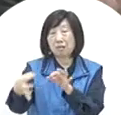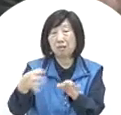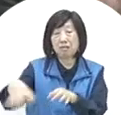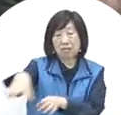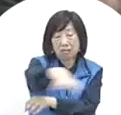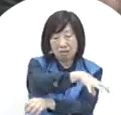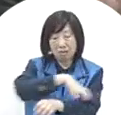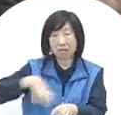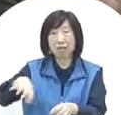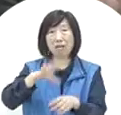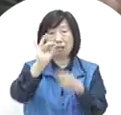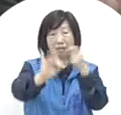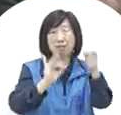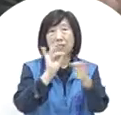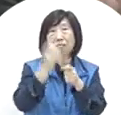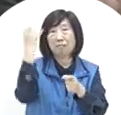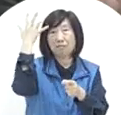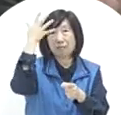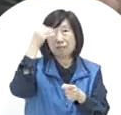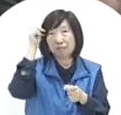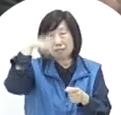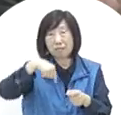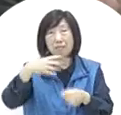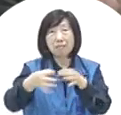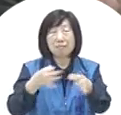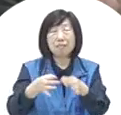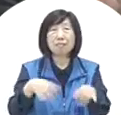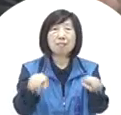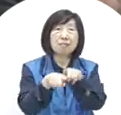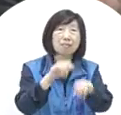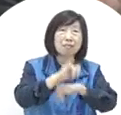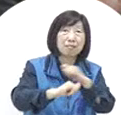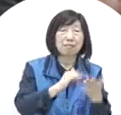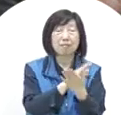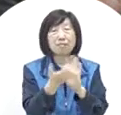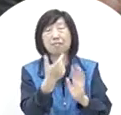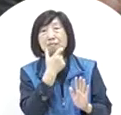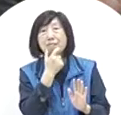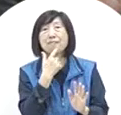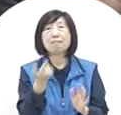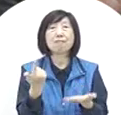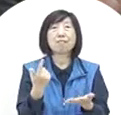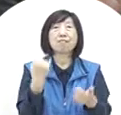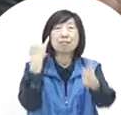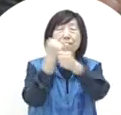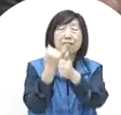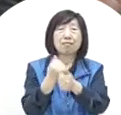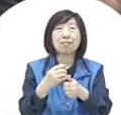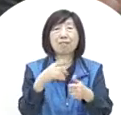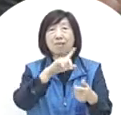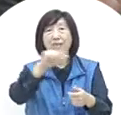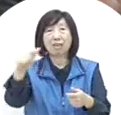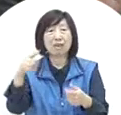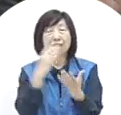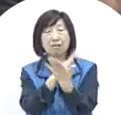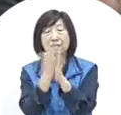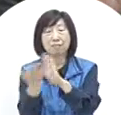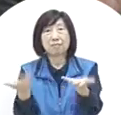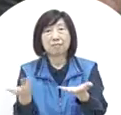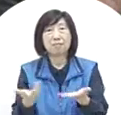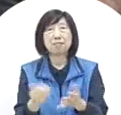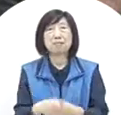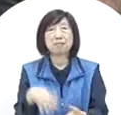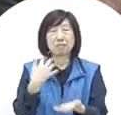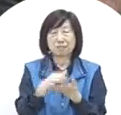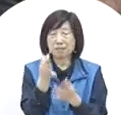很多的百年老店齁，日常生活用品啊，百年饼店啊，嫁妆行啊，什么饼铺啊，然后这个